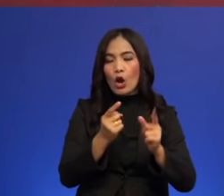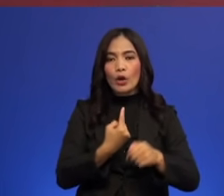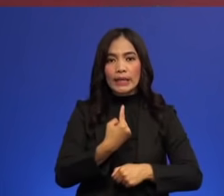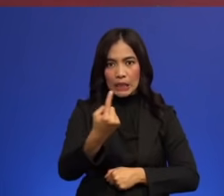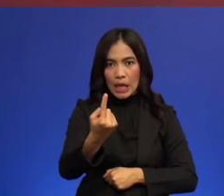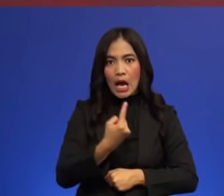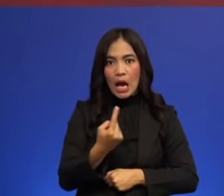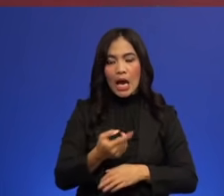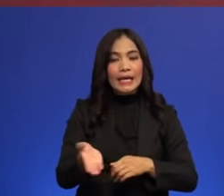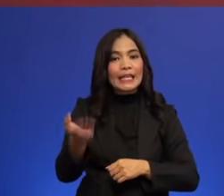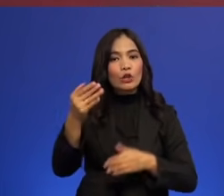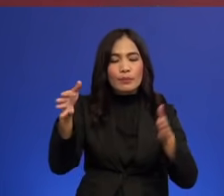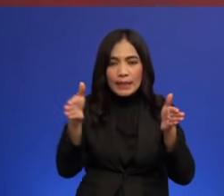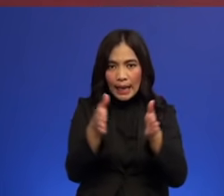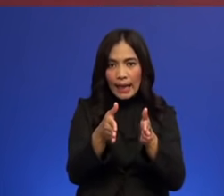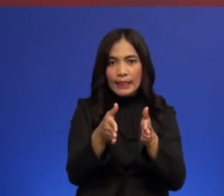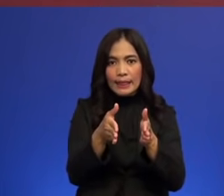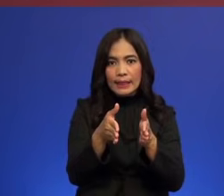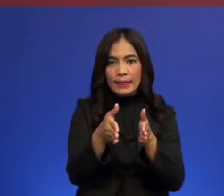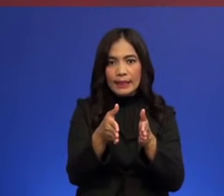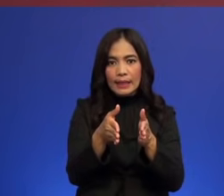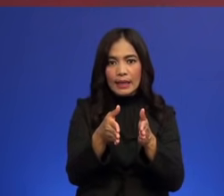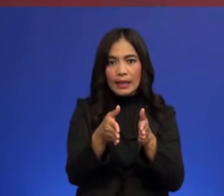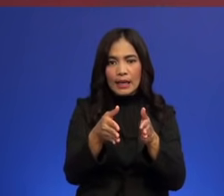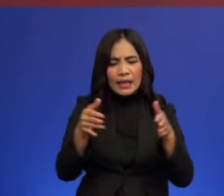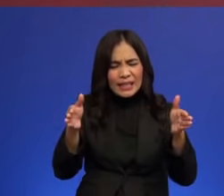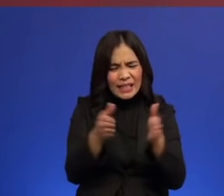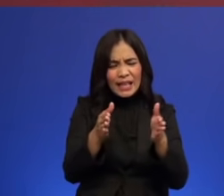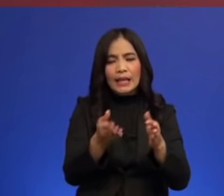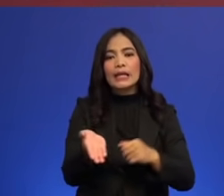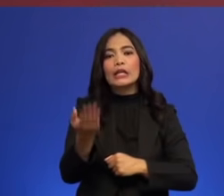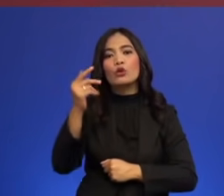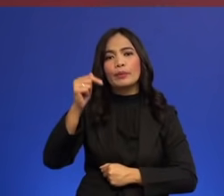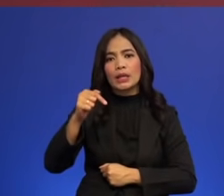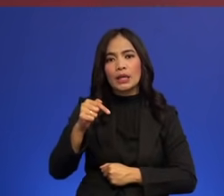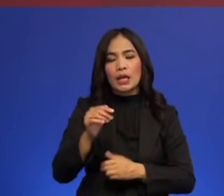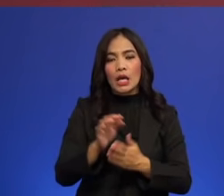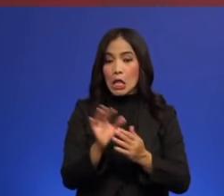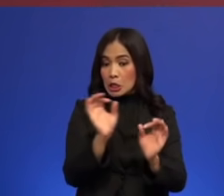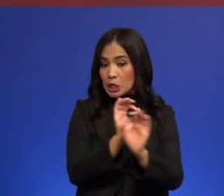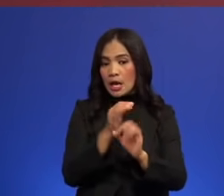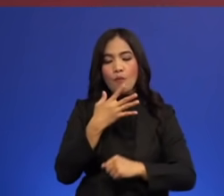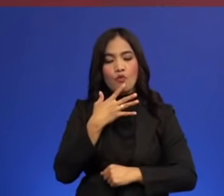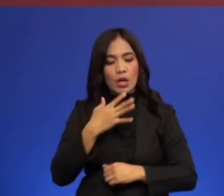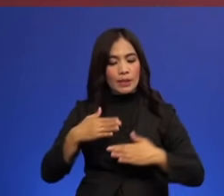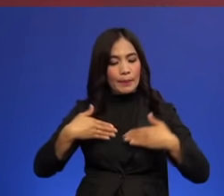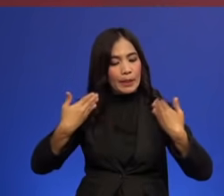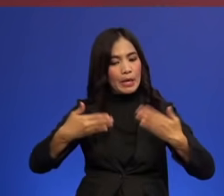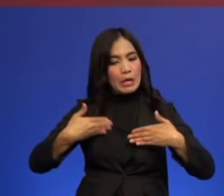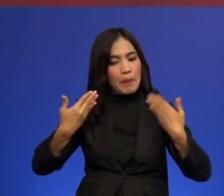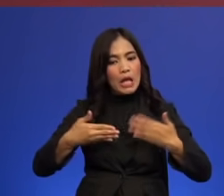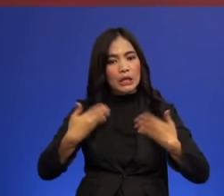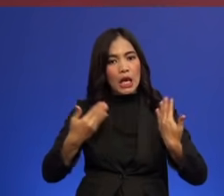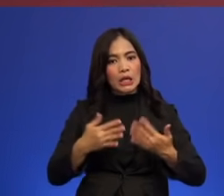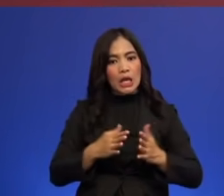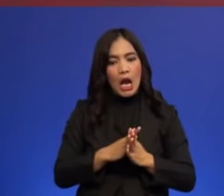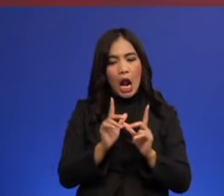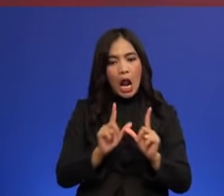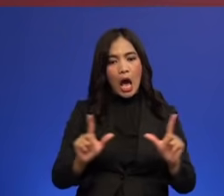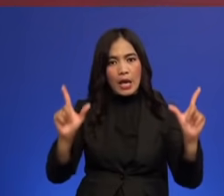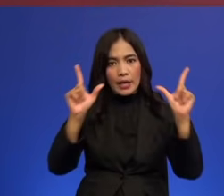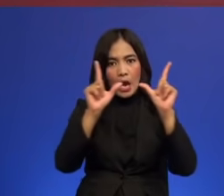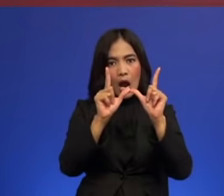ini hidup singkat, di singkatnya hidup ini kita tidak menikmati kebahagiaan yang